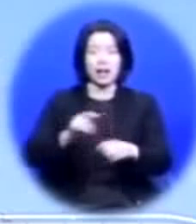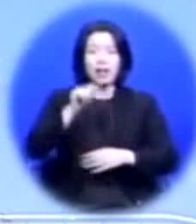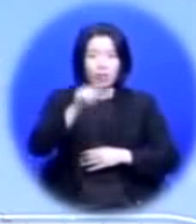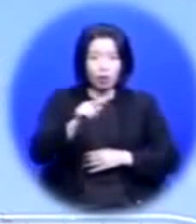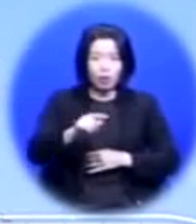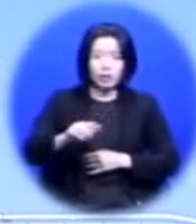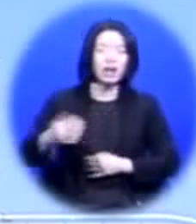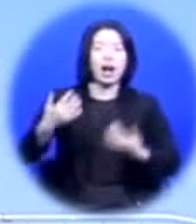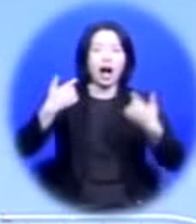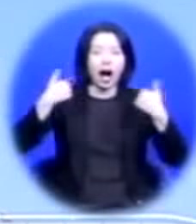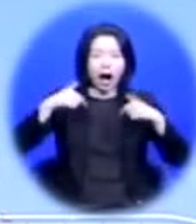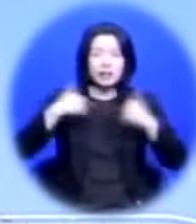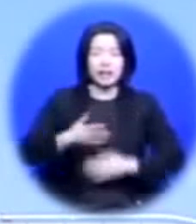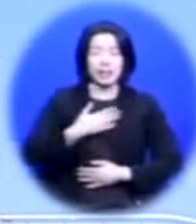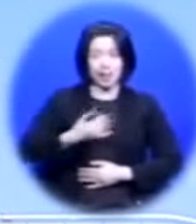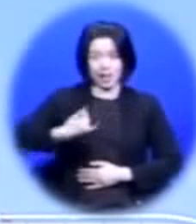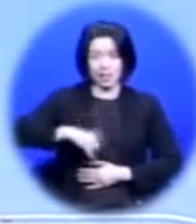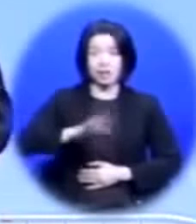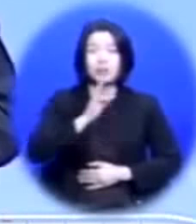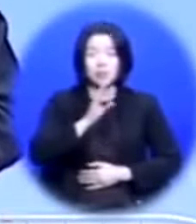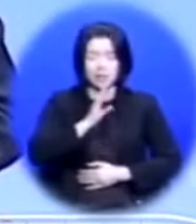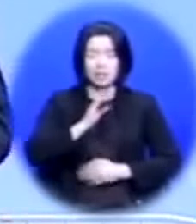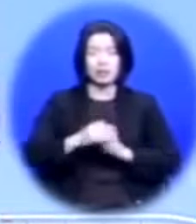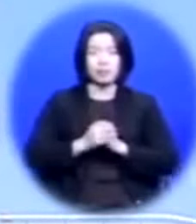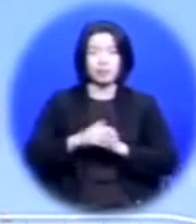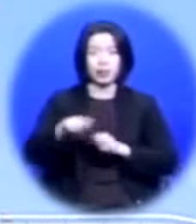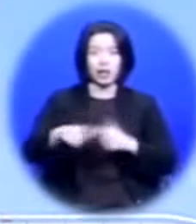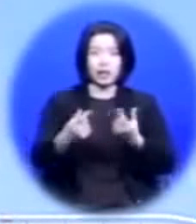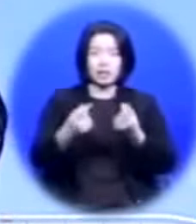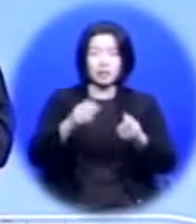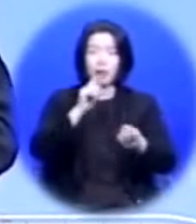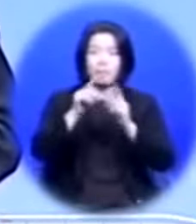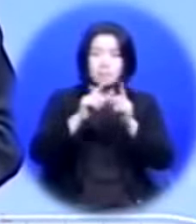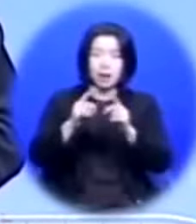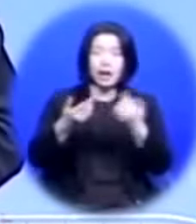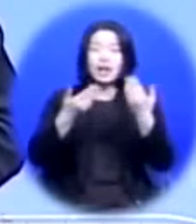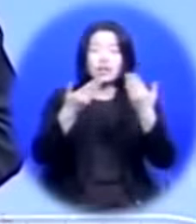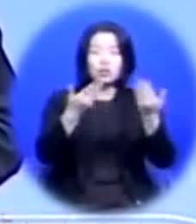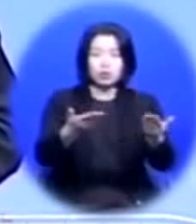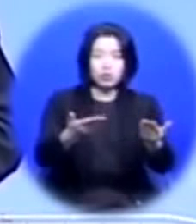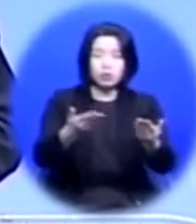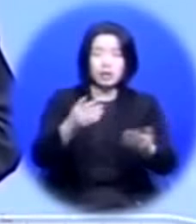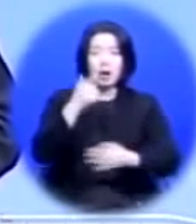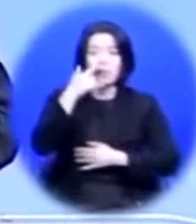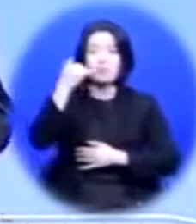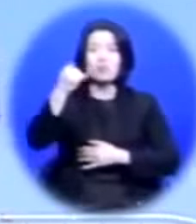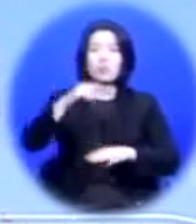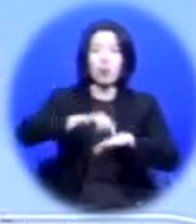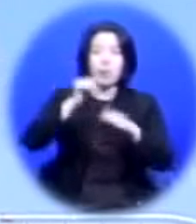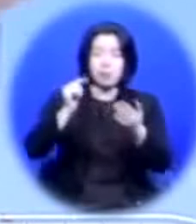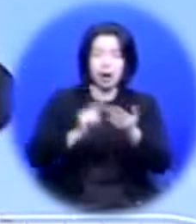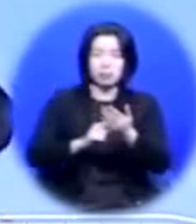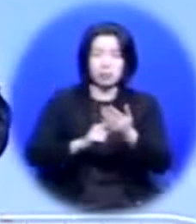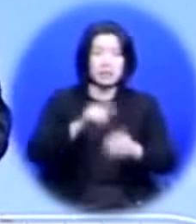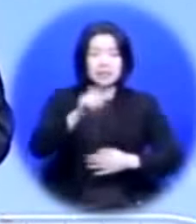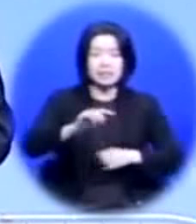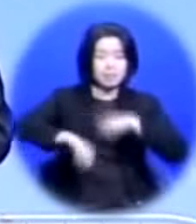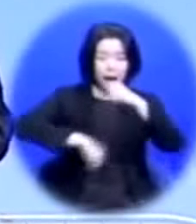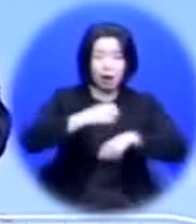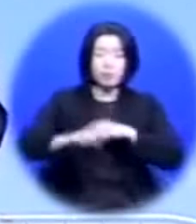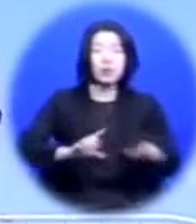내 자녀야 그런 말을 하는 부모의 심정은 그러니까 너 마음들로